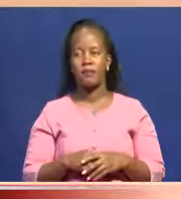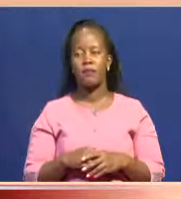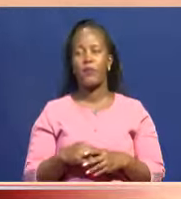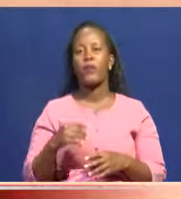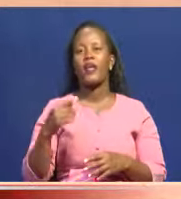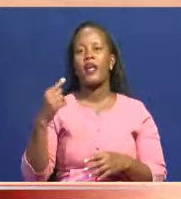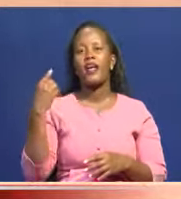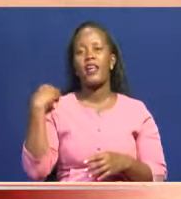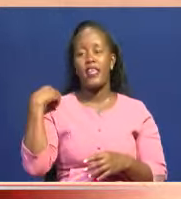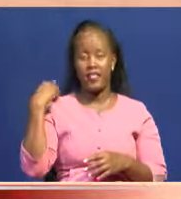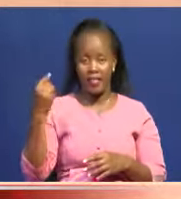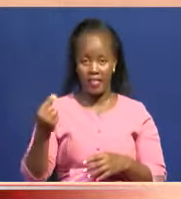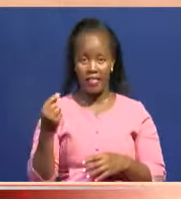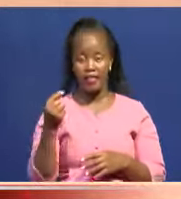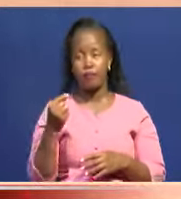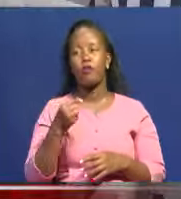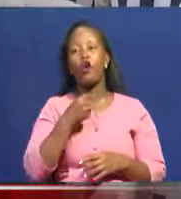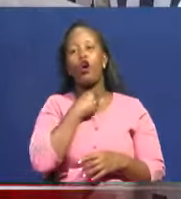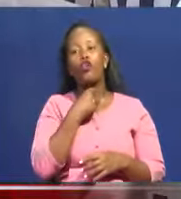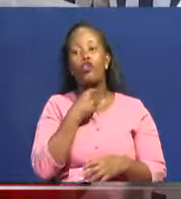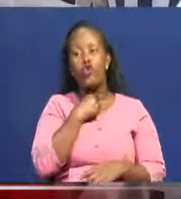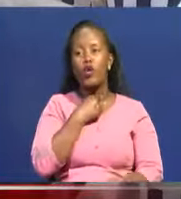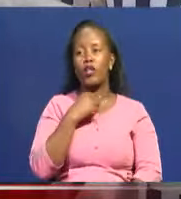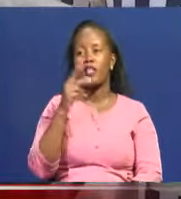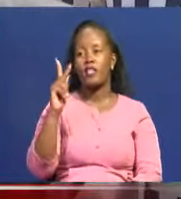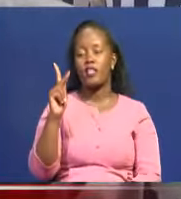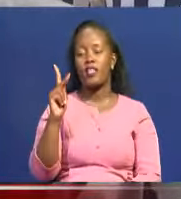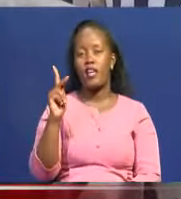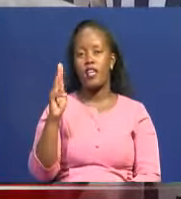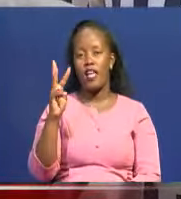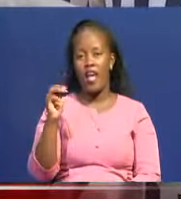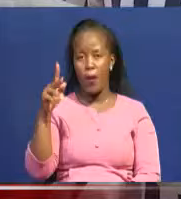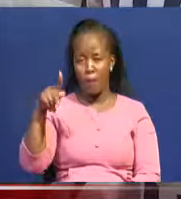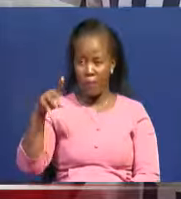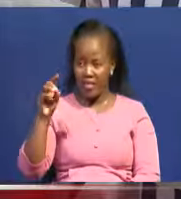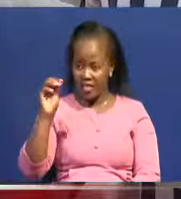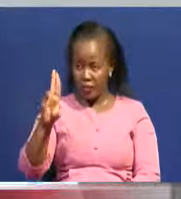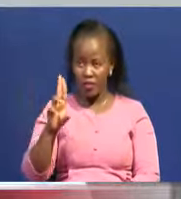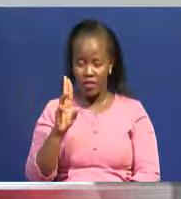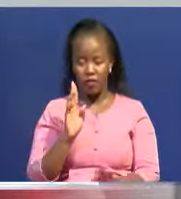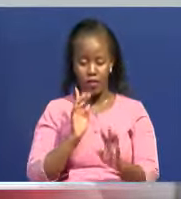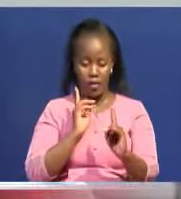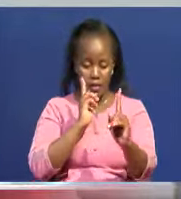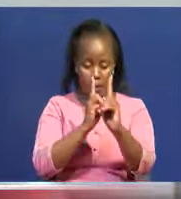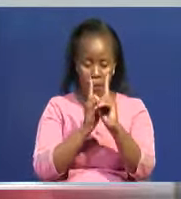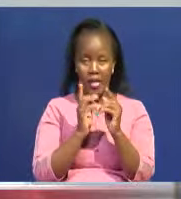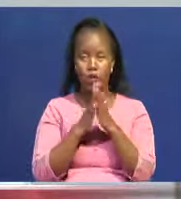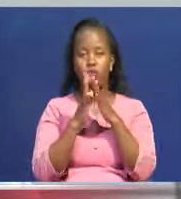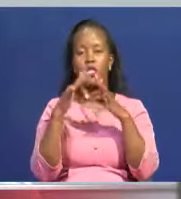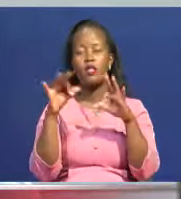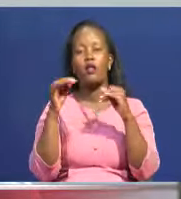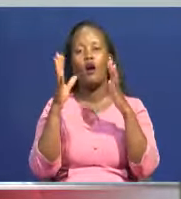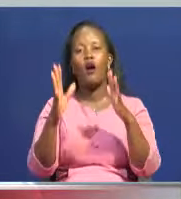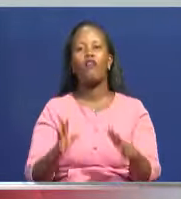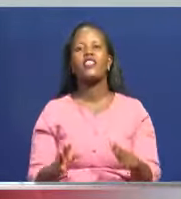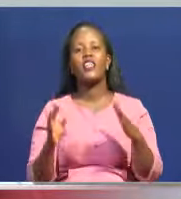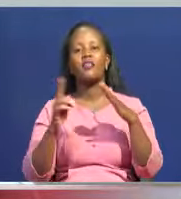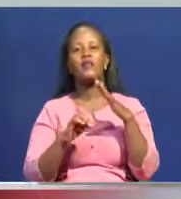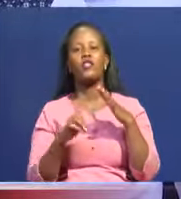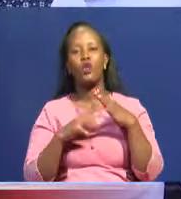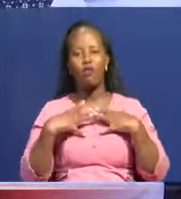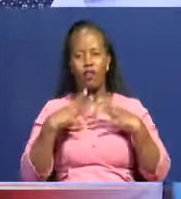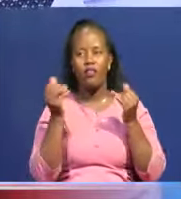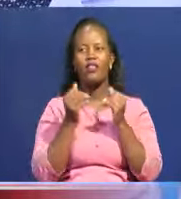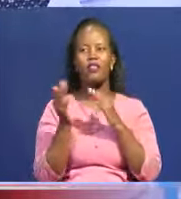Hapo jana, chama cha madaktari, wataalamu wa dawa na meno humu nchini kilikutana na maafisa wa wizara ya afya kuweka mstakabali wa